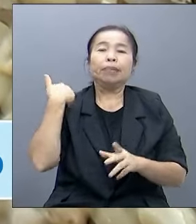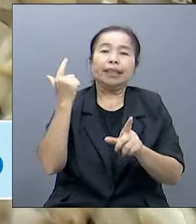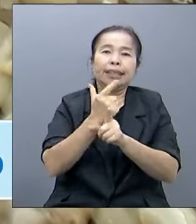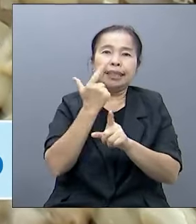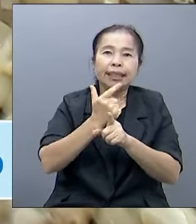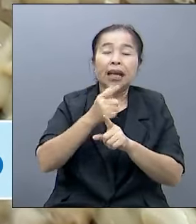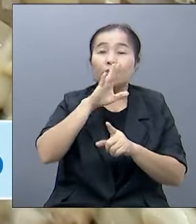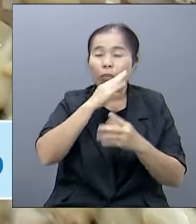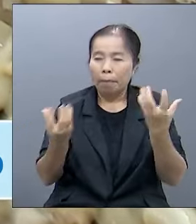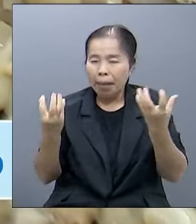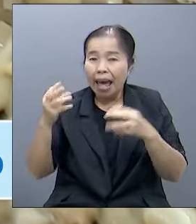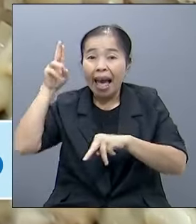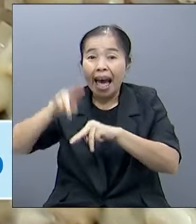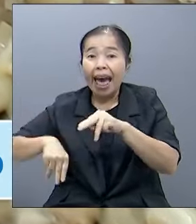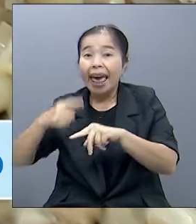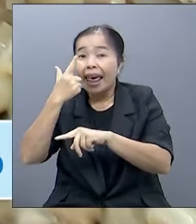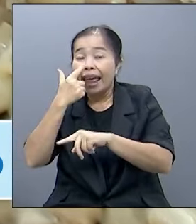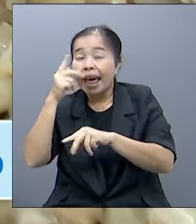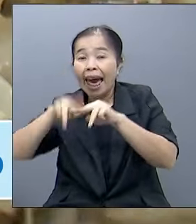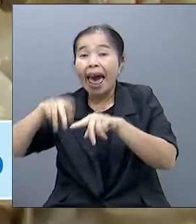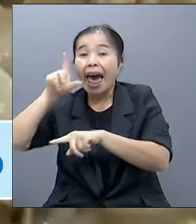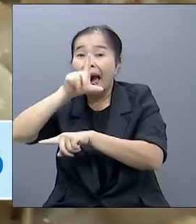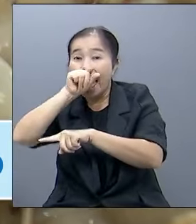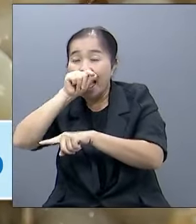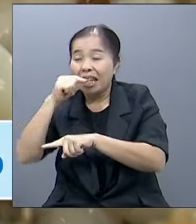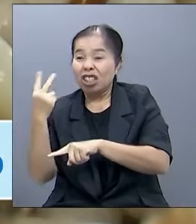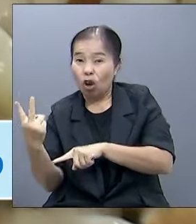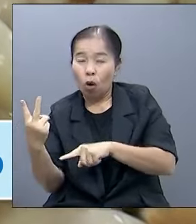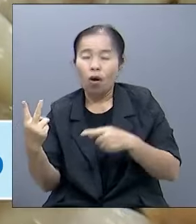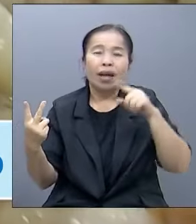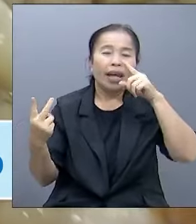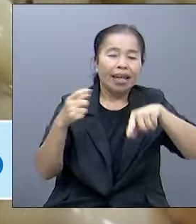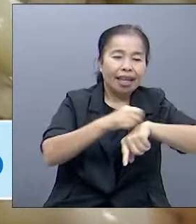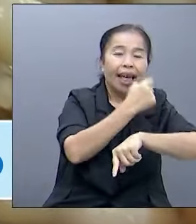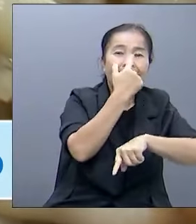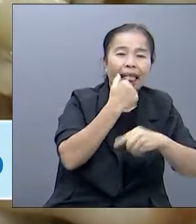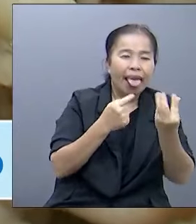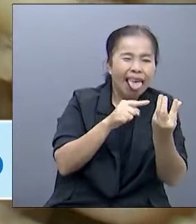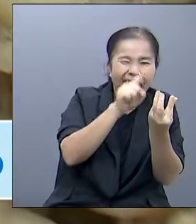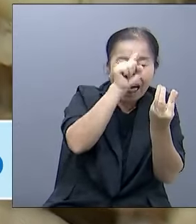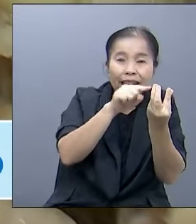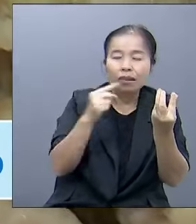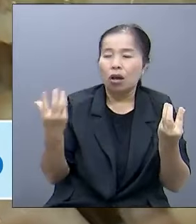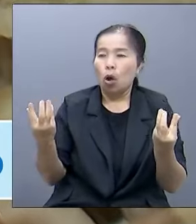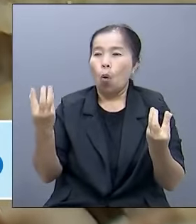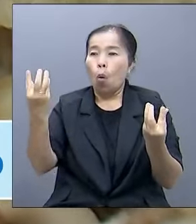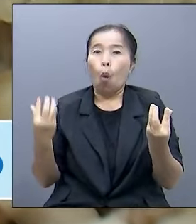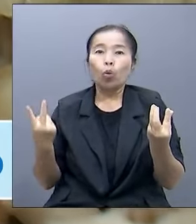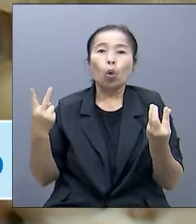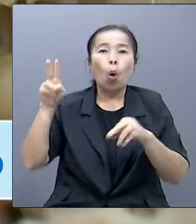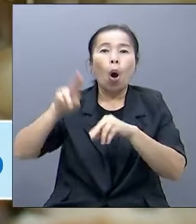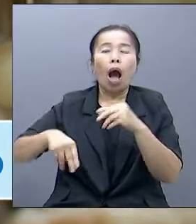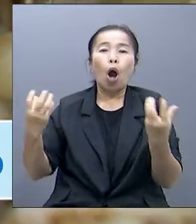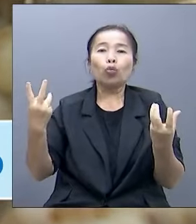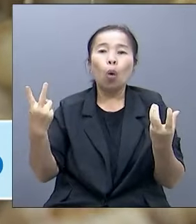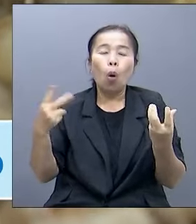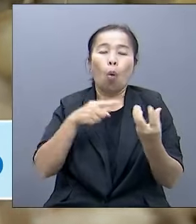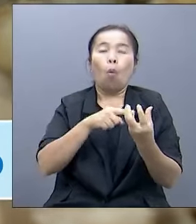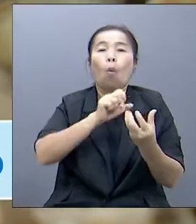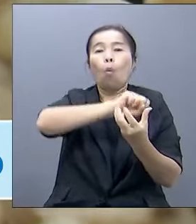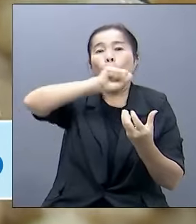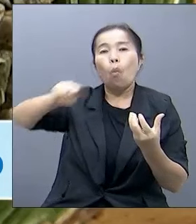จำนวน2ฟองนั้นจะมีโปรตีนประมาณ13กรัมค่ะแต่ไข่มดแดง100กรัมจะมีโปรตีนประมาณ9กรัมนะคะน้อยก